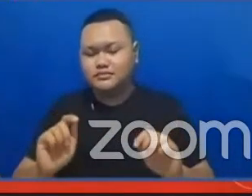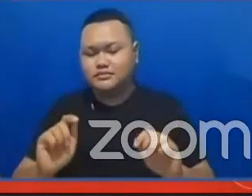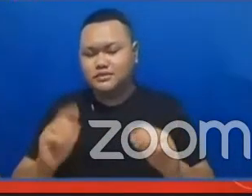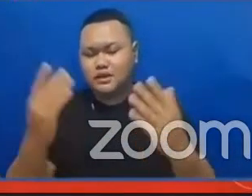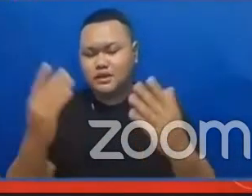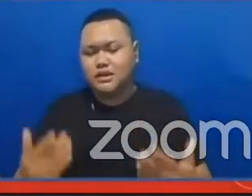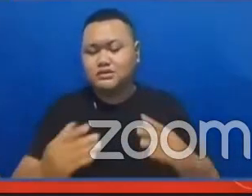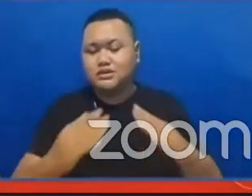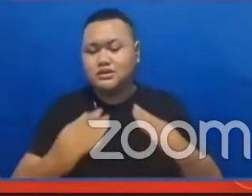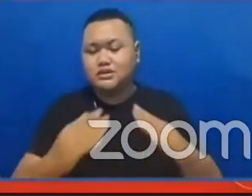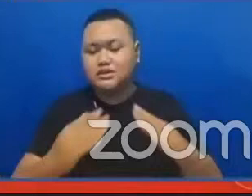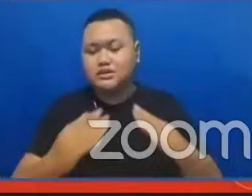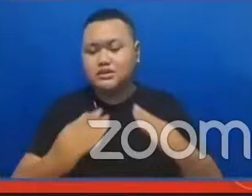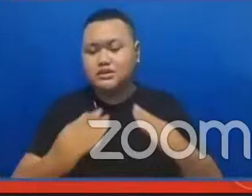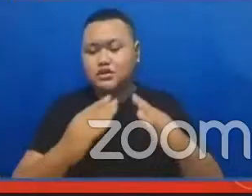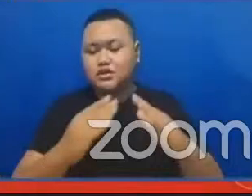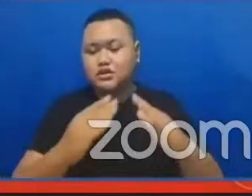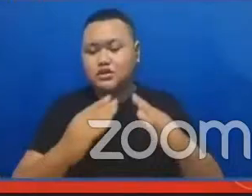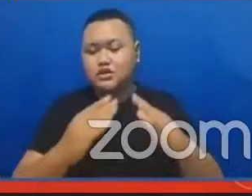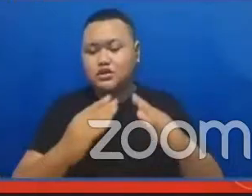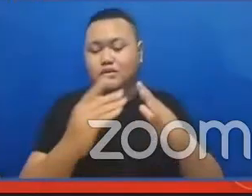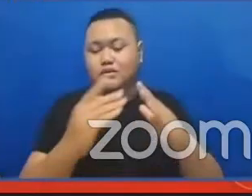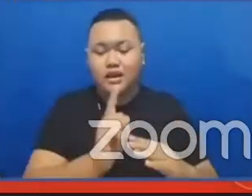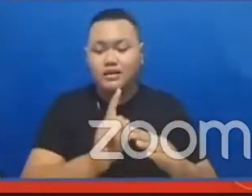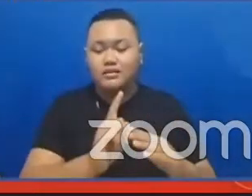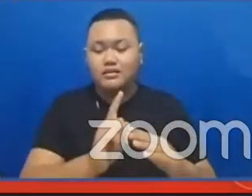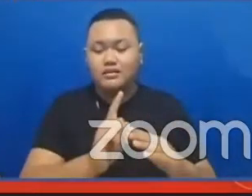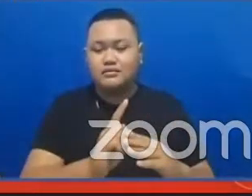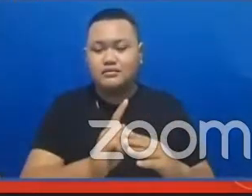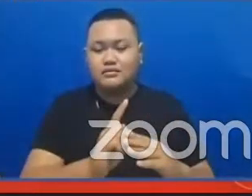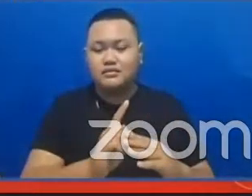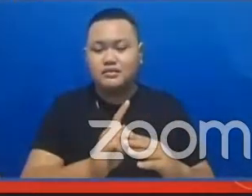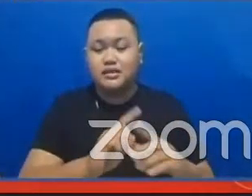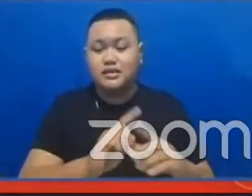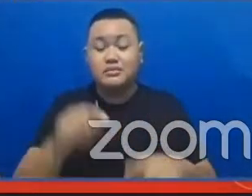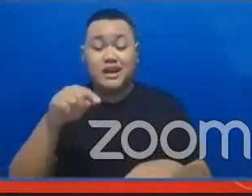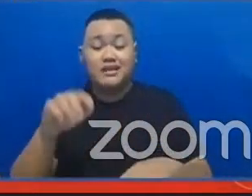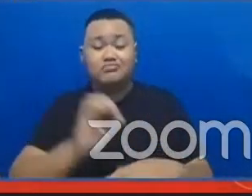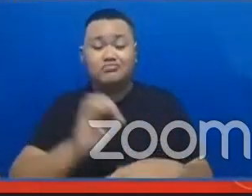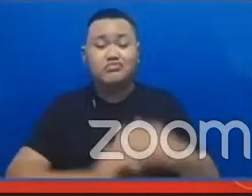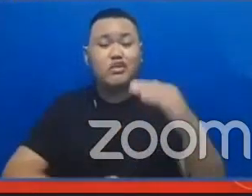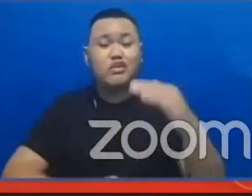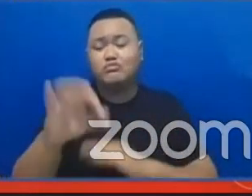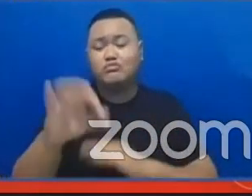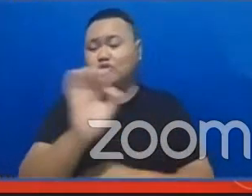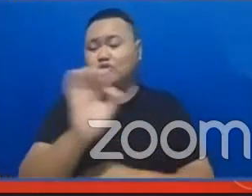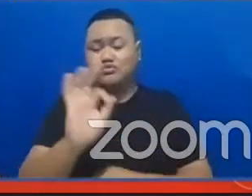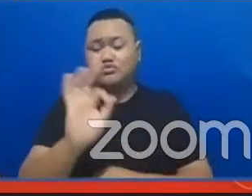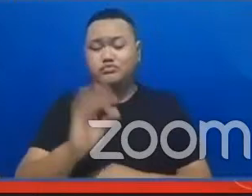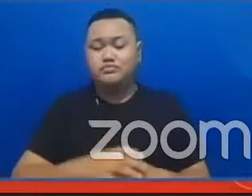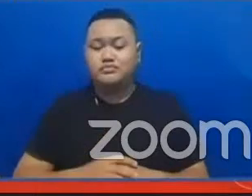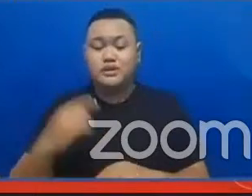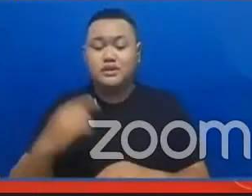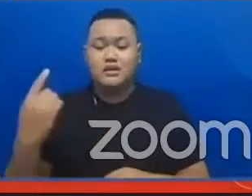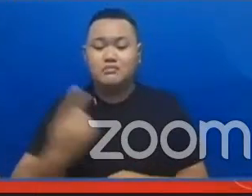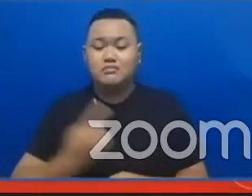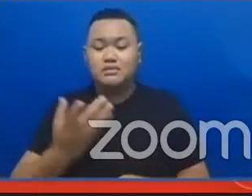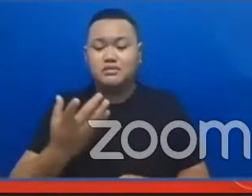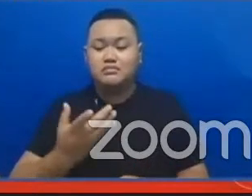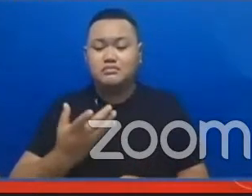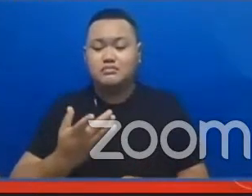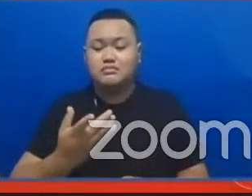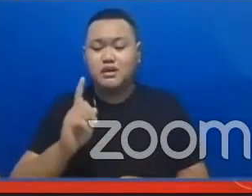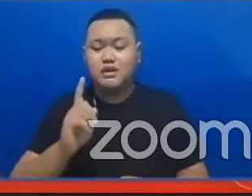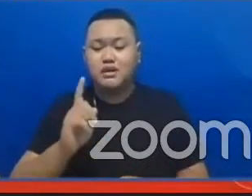judul-judul apa saja yang ada. Memang saat ini belum lengkap semua jenjang. Kami baru ada di